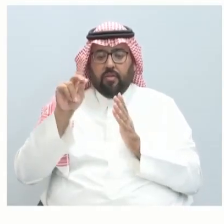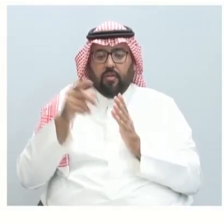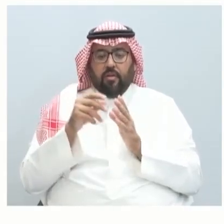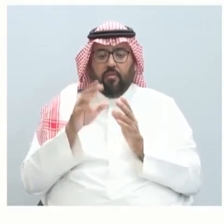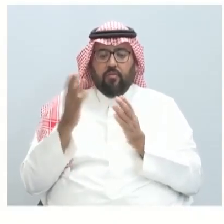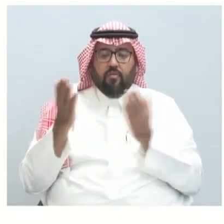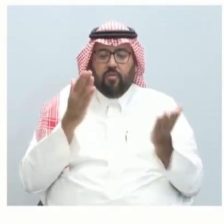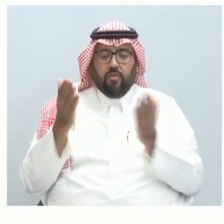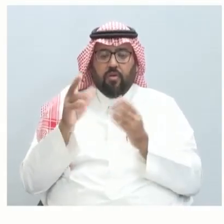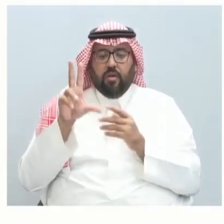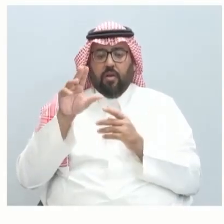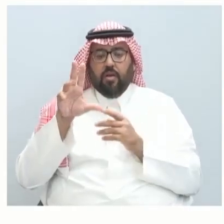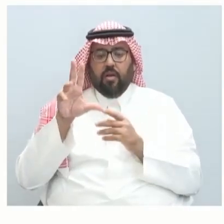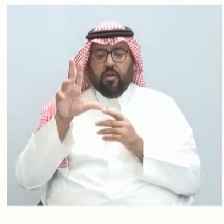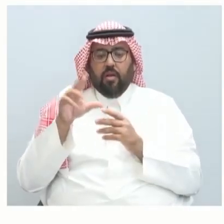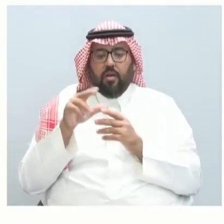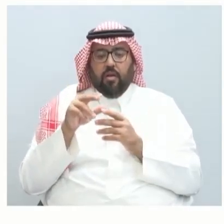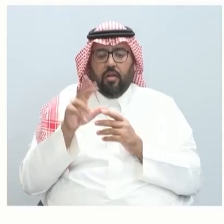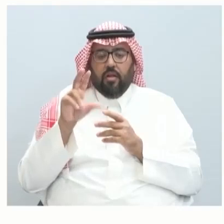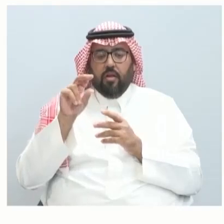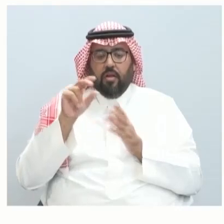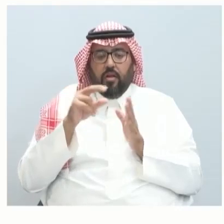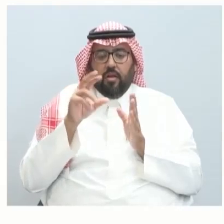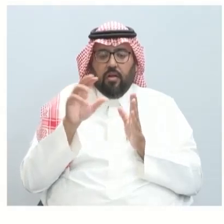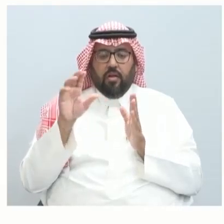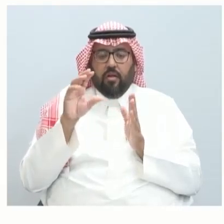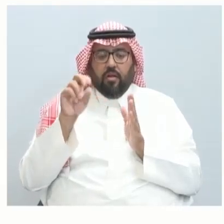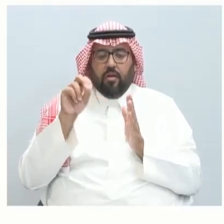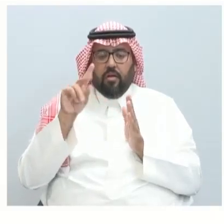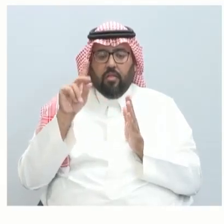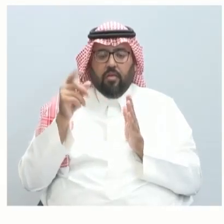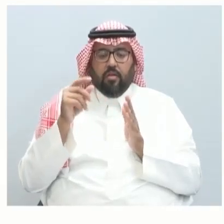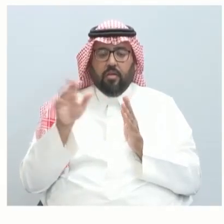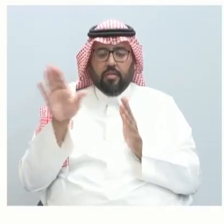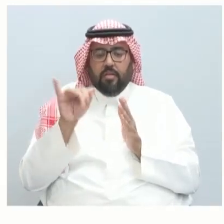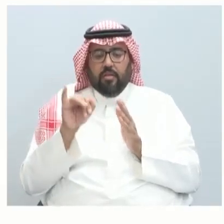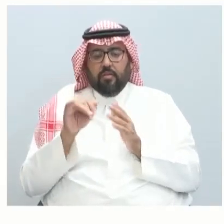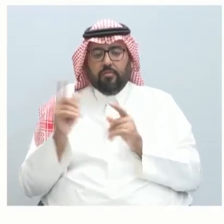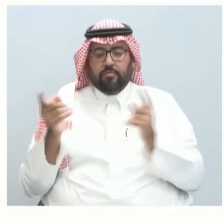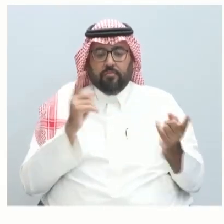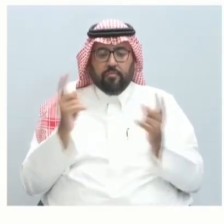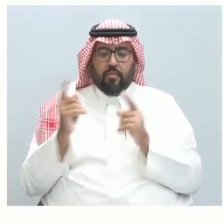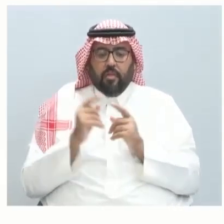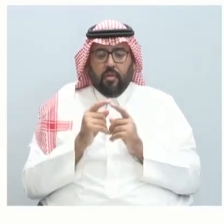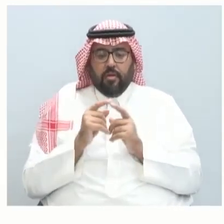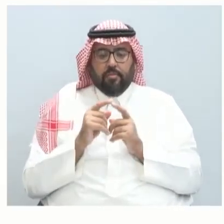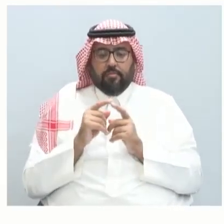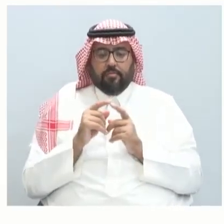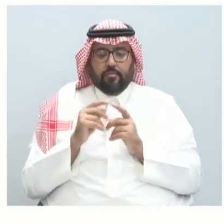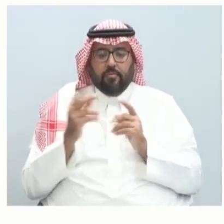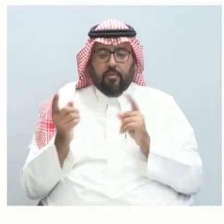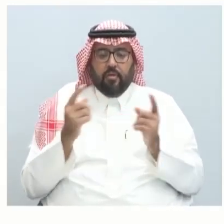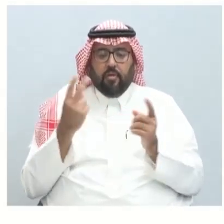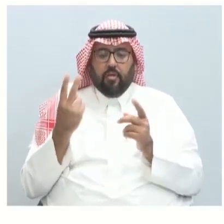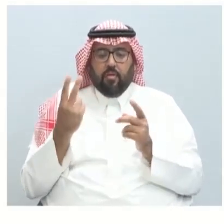كل الحالات الموجوده هنا القطر وهنا نصف القطر ماذا نرى بينها في الحاله الاولى وفي الحاله الثانيه